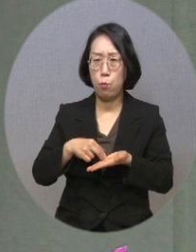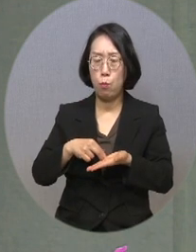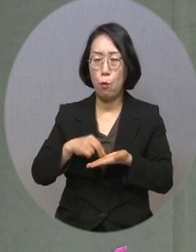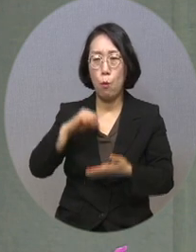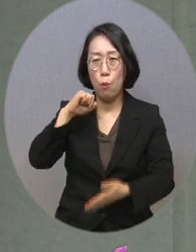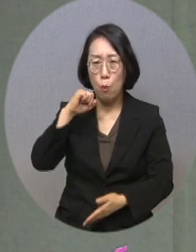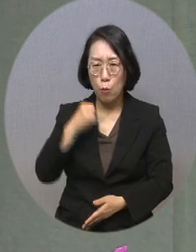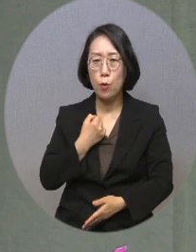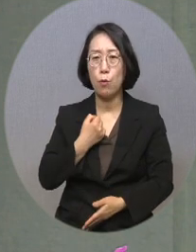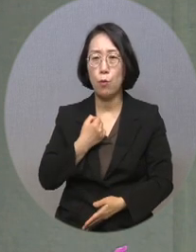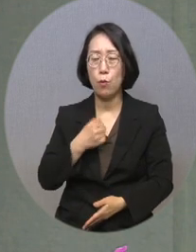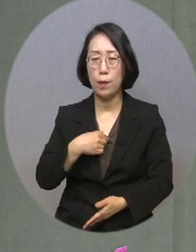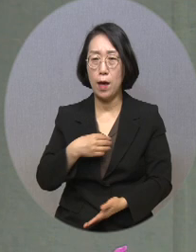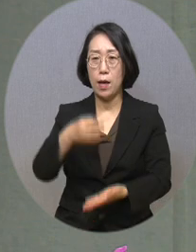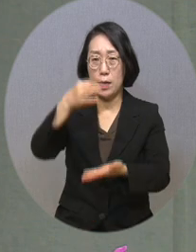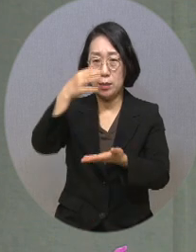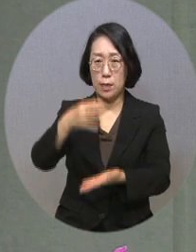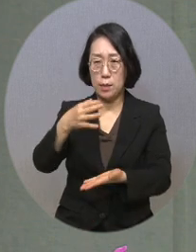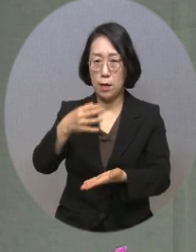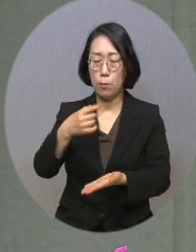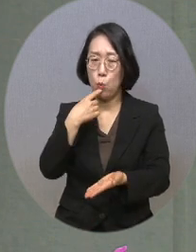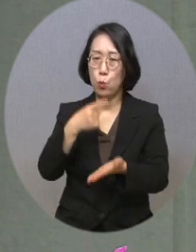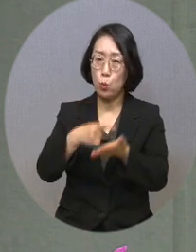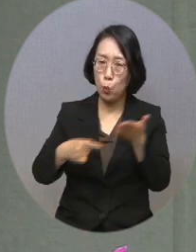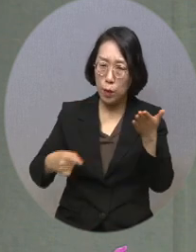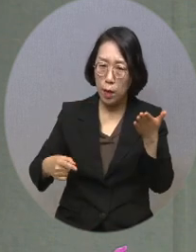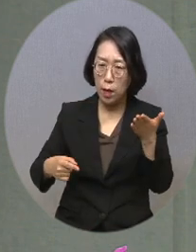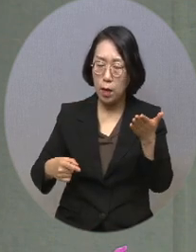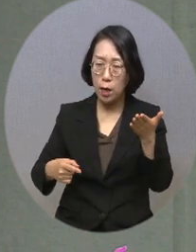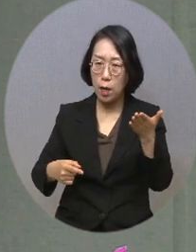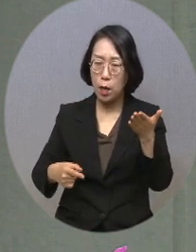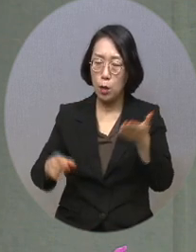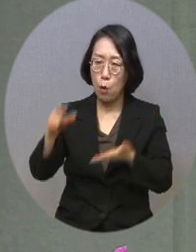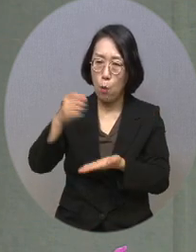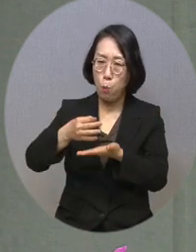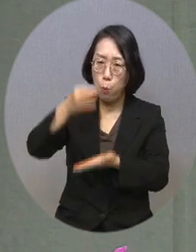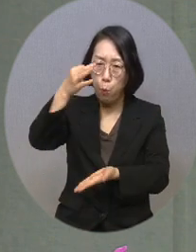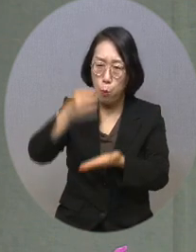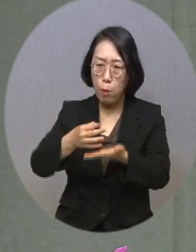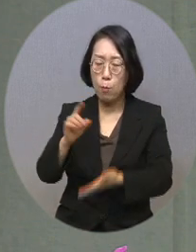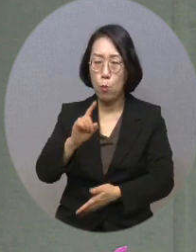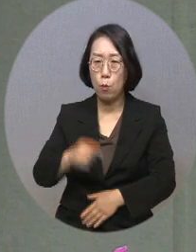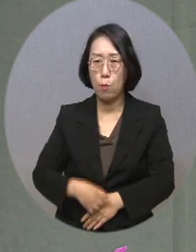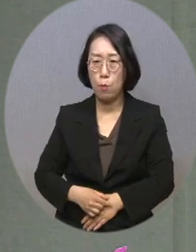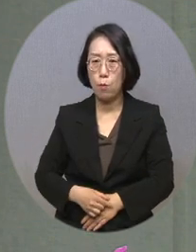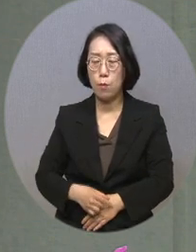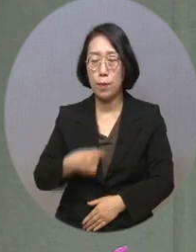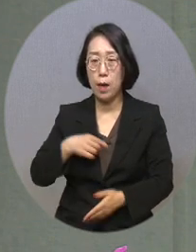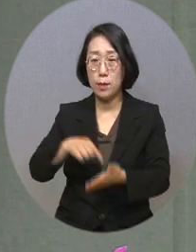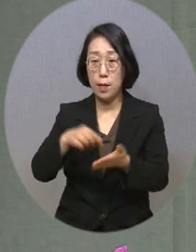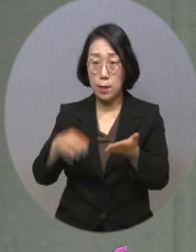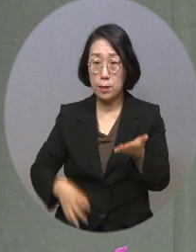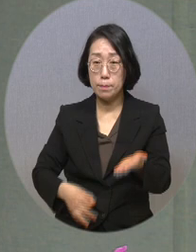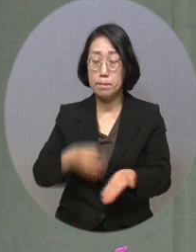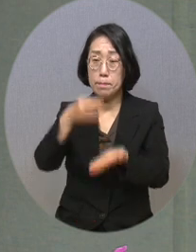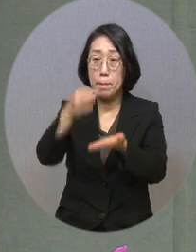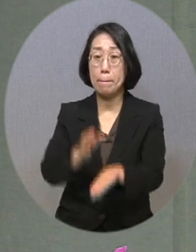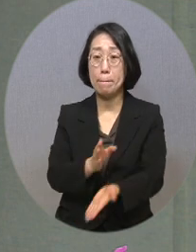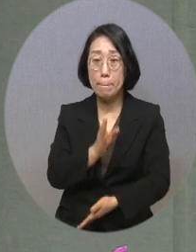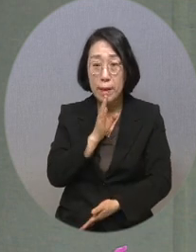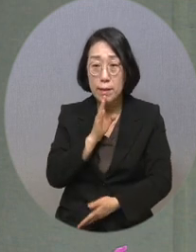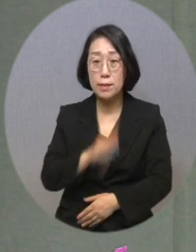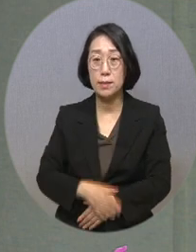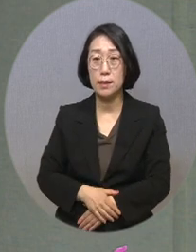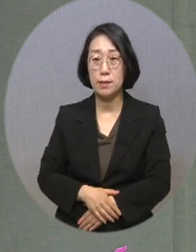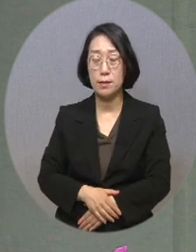어떤 재산상의 손실이 없나 네. 또는 내가 이렇게 합당한 세금을 내야 하는가